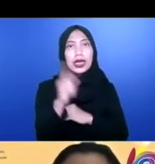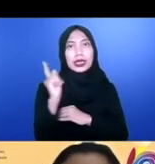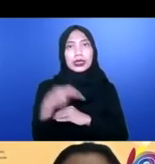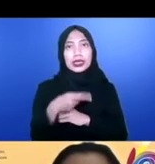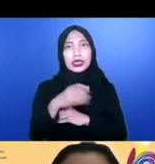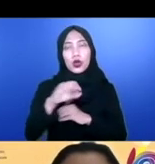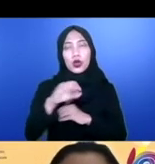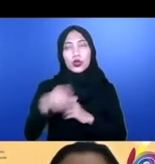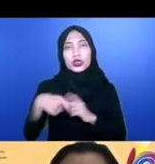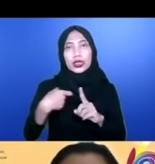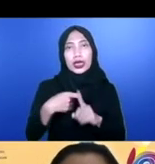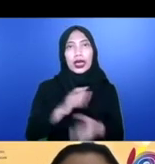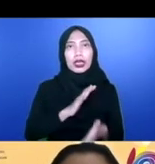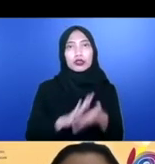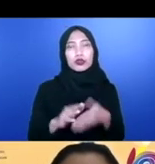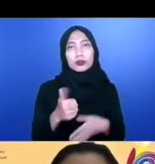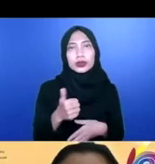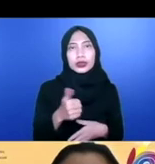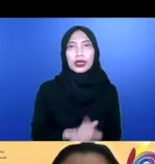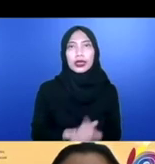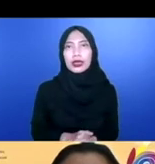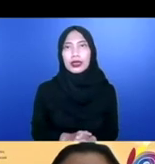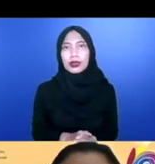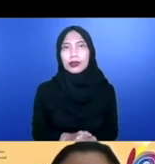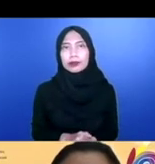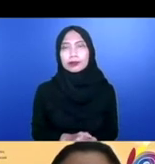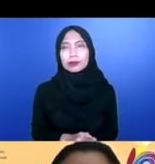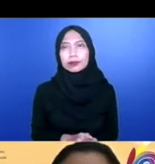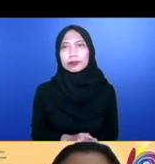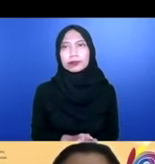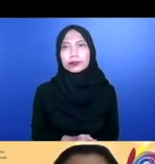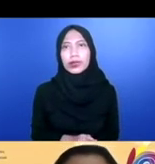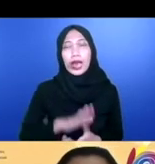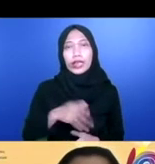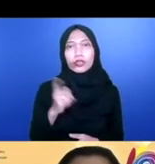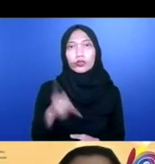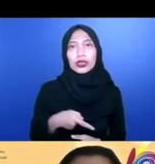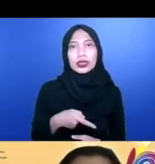situs provider lain, misalnya situs penyedia e-money.